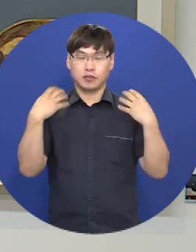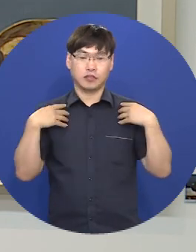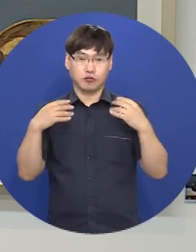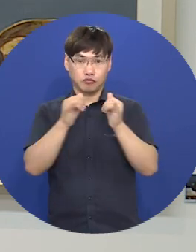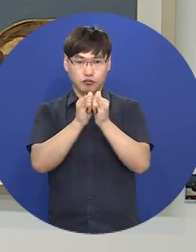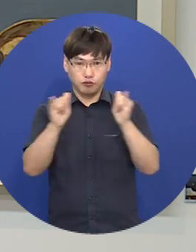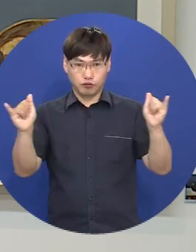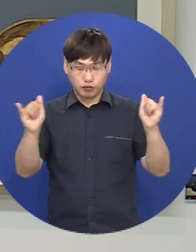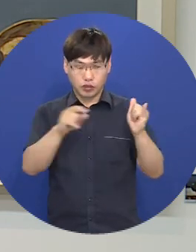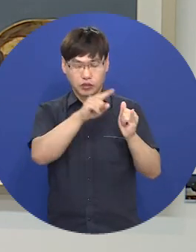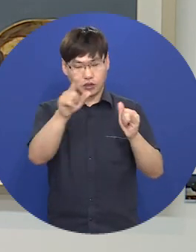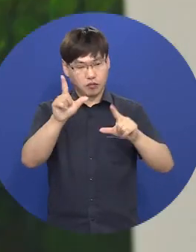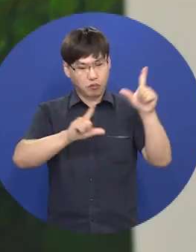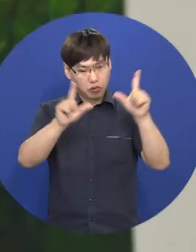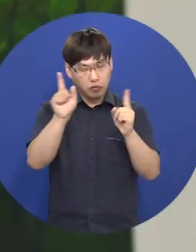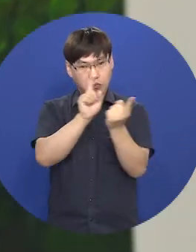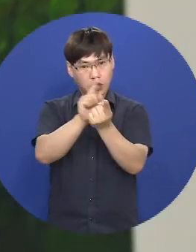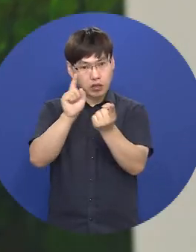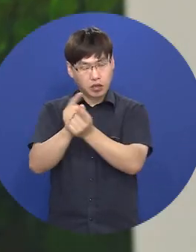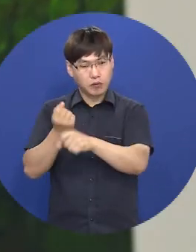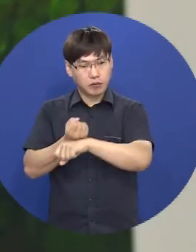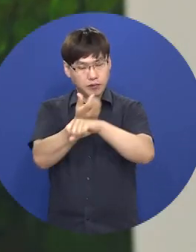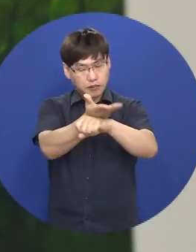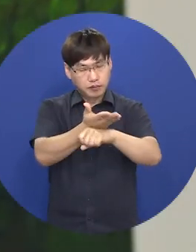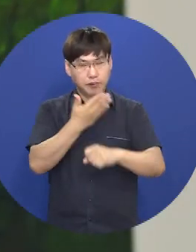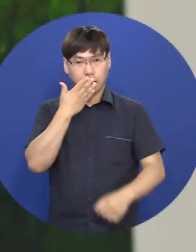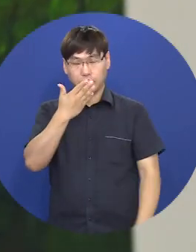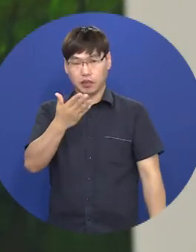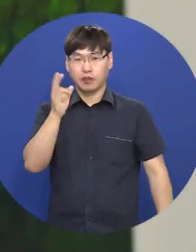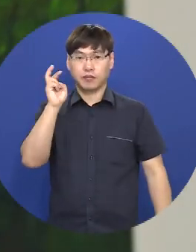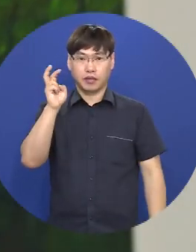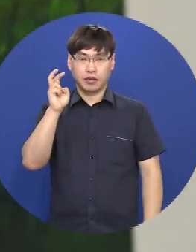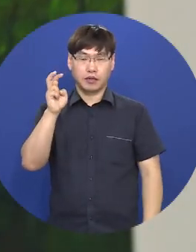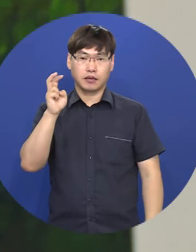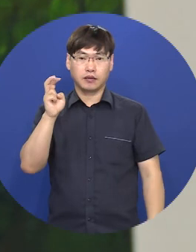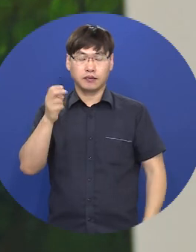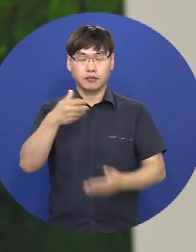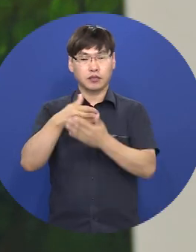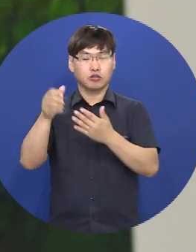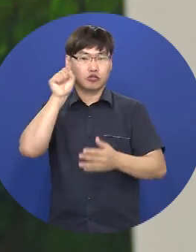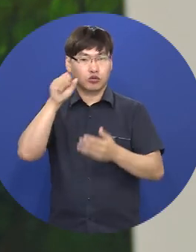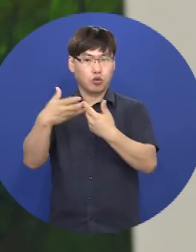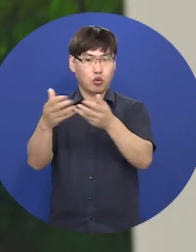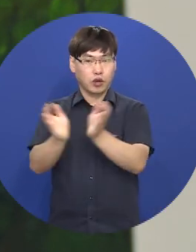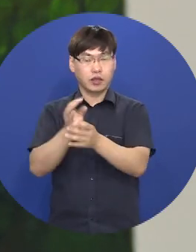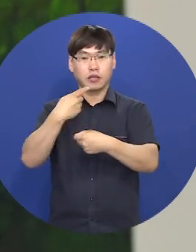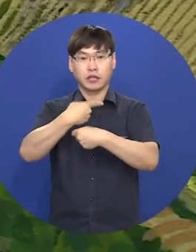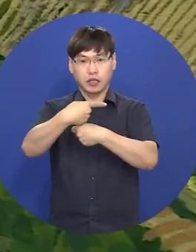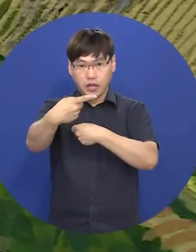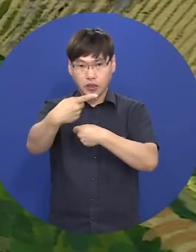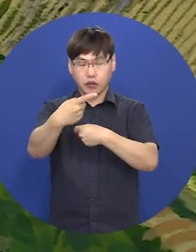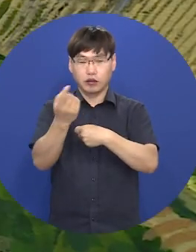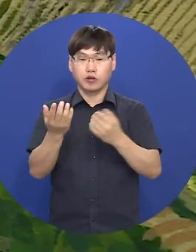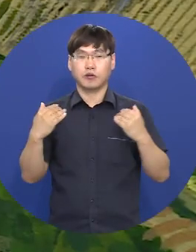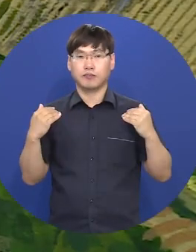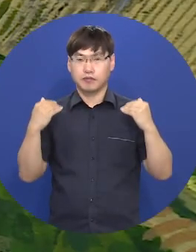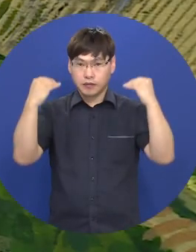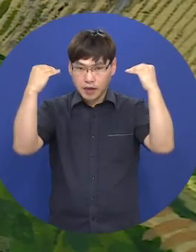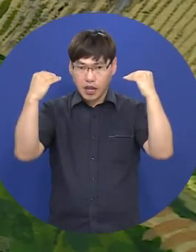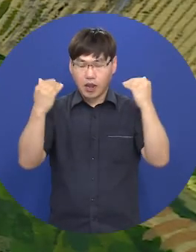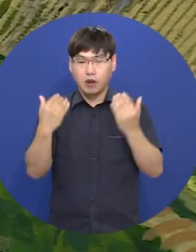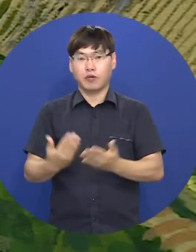국민들에게도 다양한 평창의 모습을 전달할 수 있었는데요. 평창 미술동호회는 내년에도 더 성장한